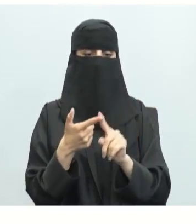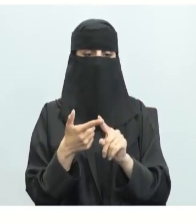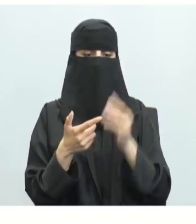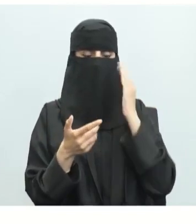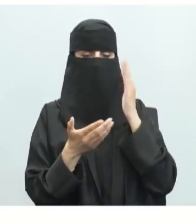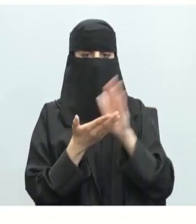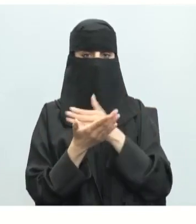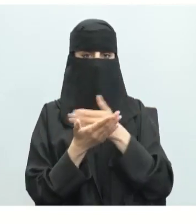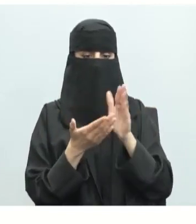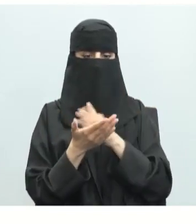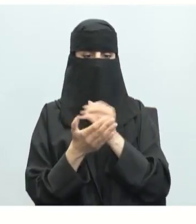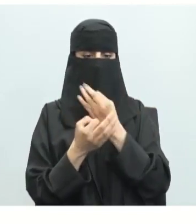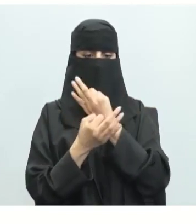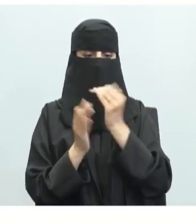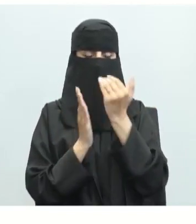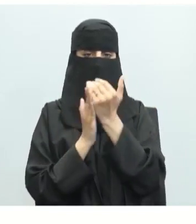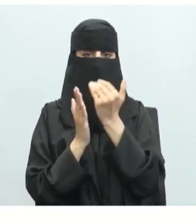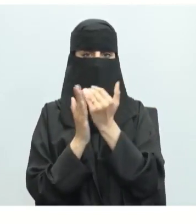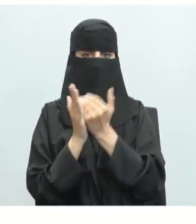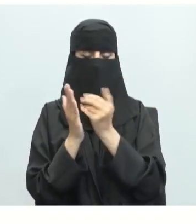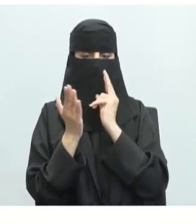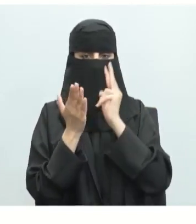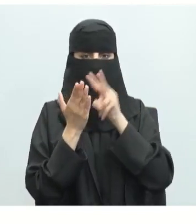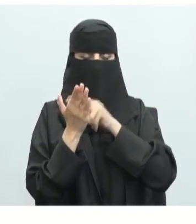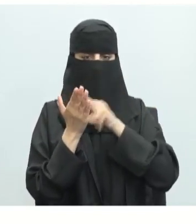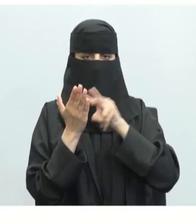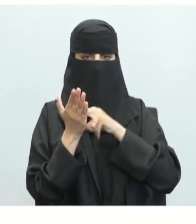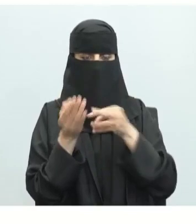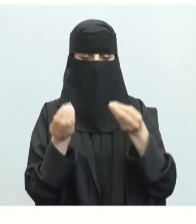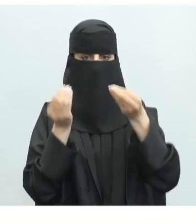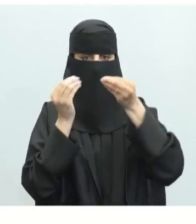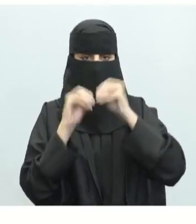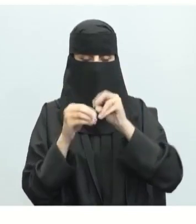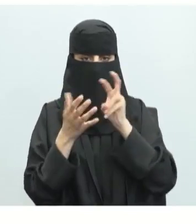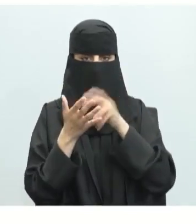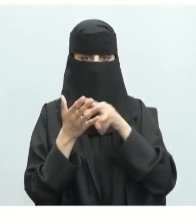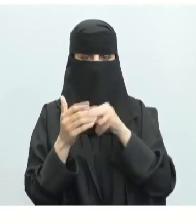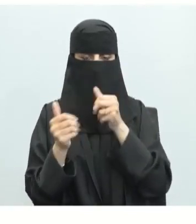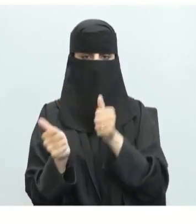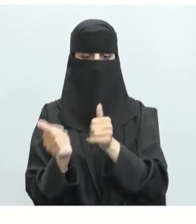الأساليب اللغوية وأنواعها، كذلك أن يستذكر الطالب خطوات القراءة المتعمقة.